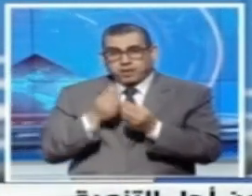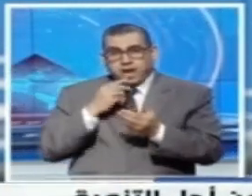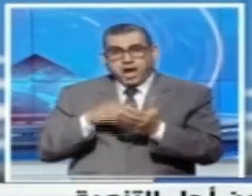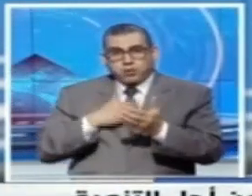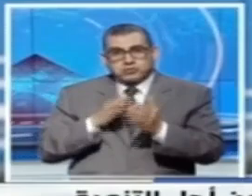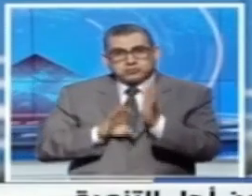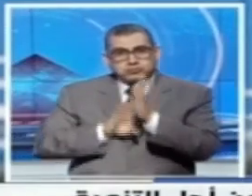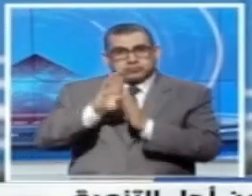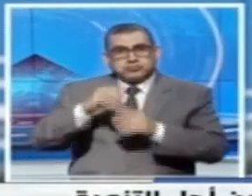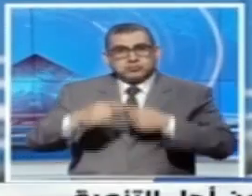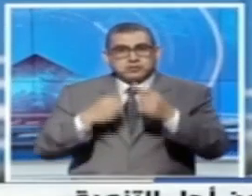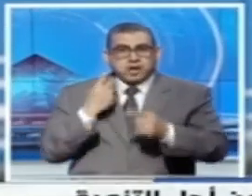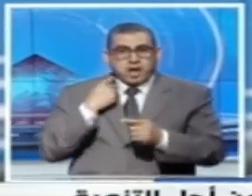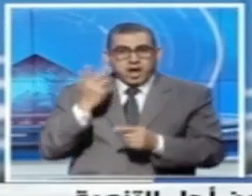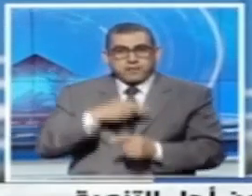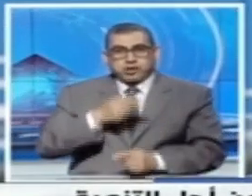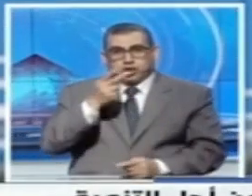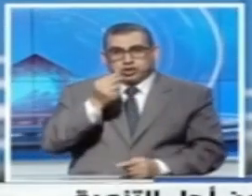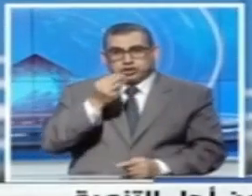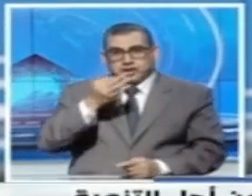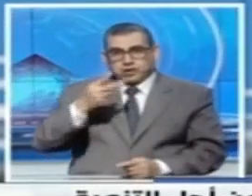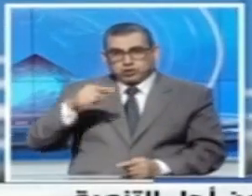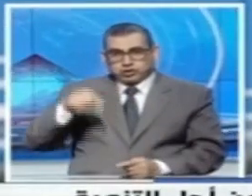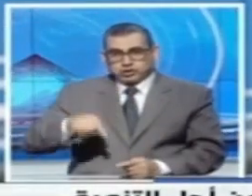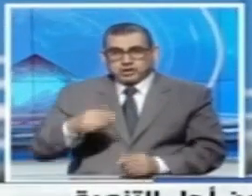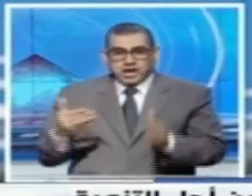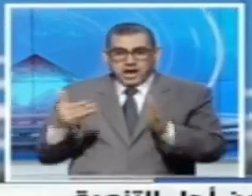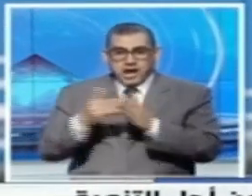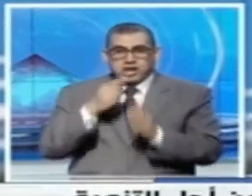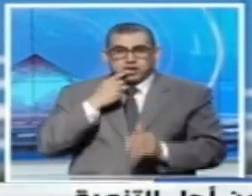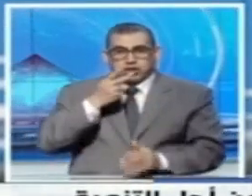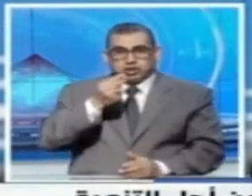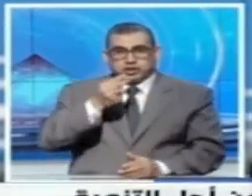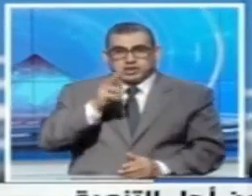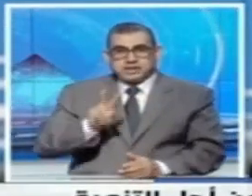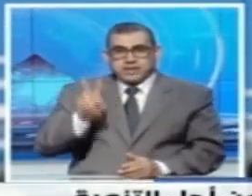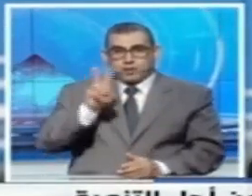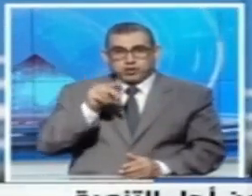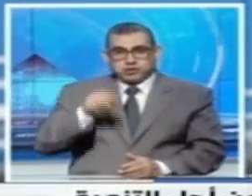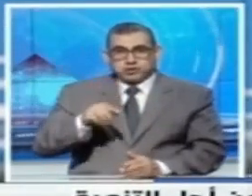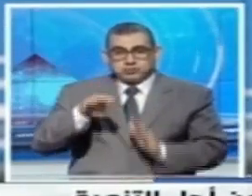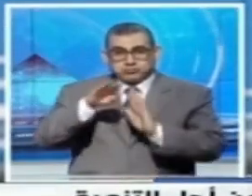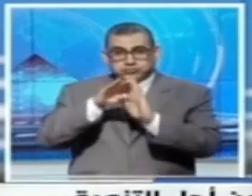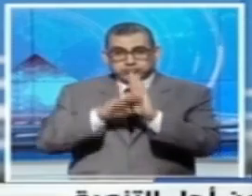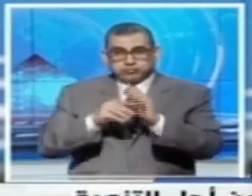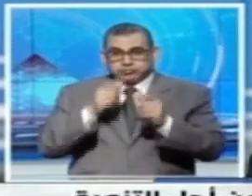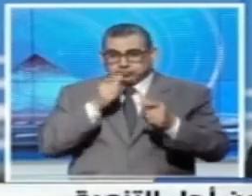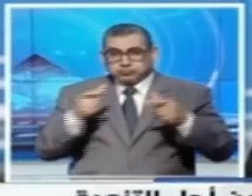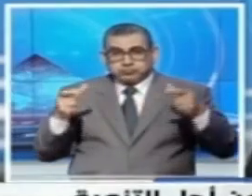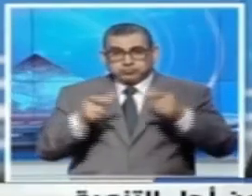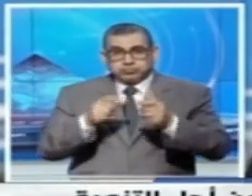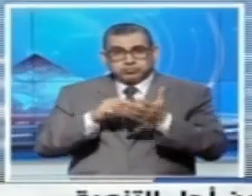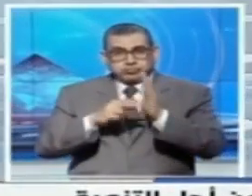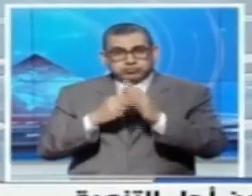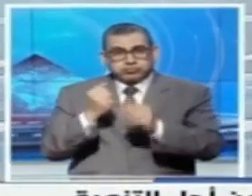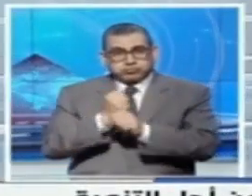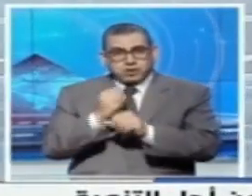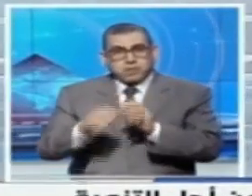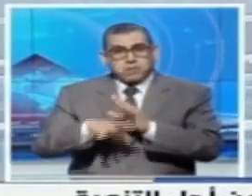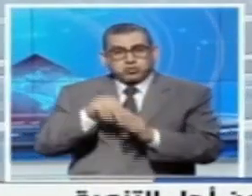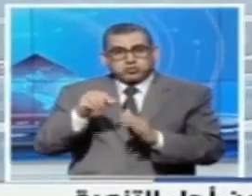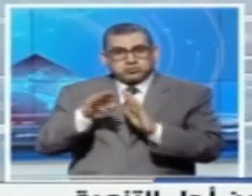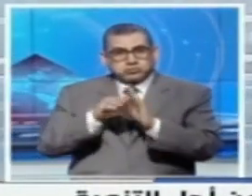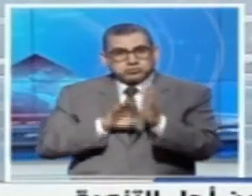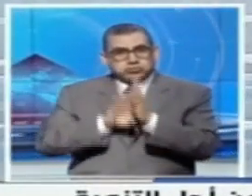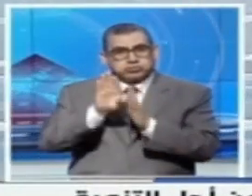أجل التنمية المستدامة للفترة من عام 2023 إلى عام 2027. وينظم هذا الإطار